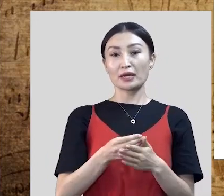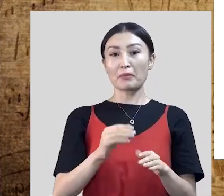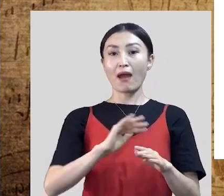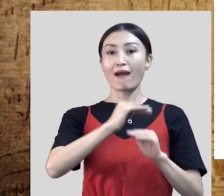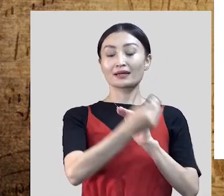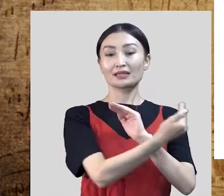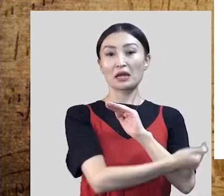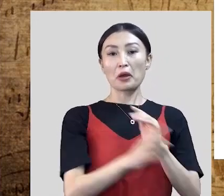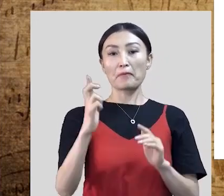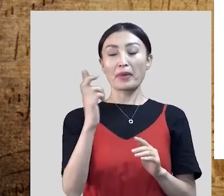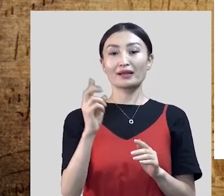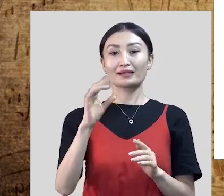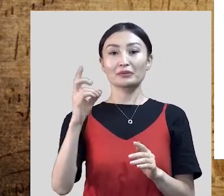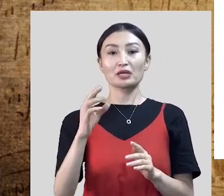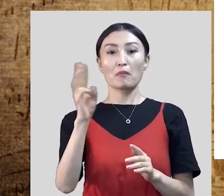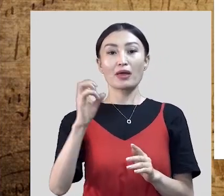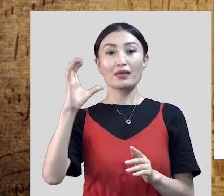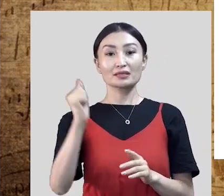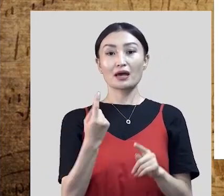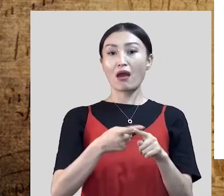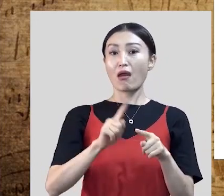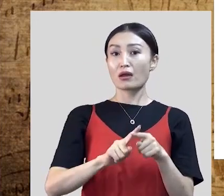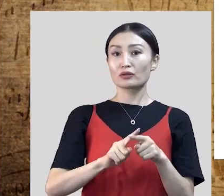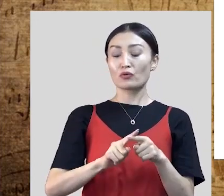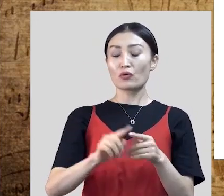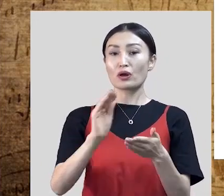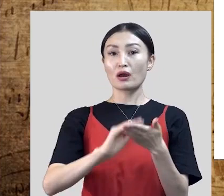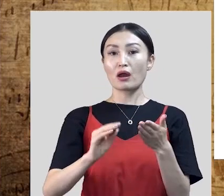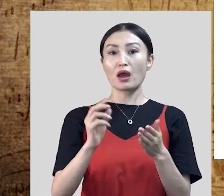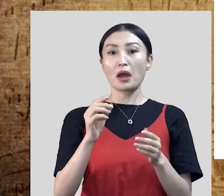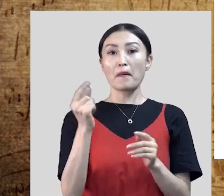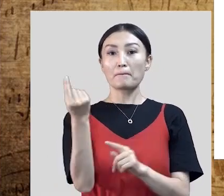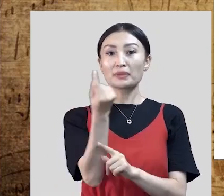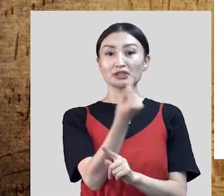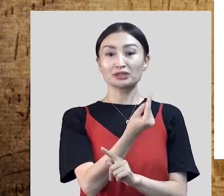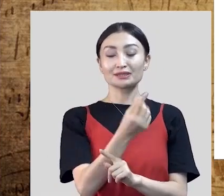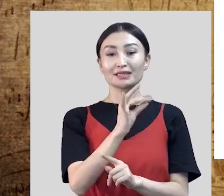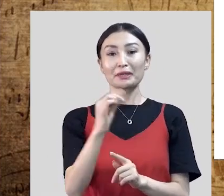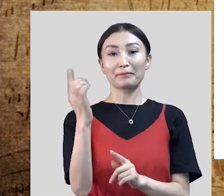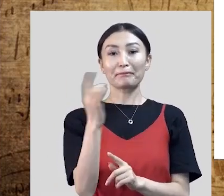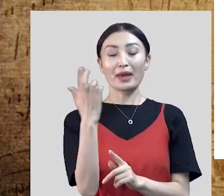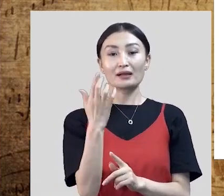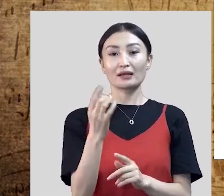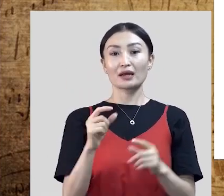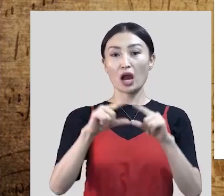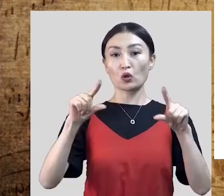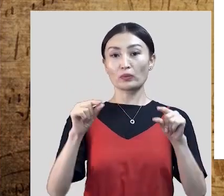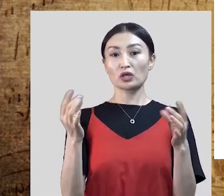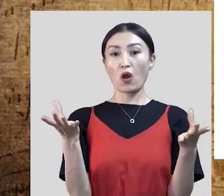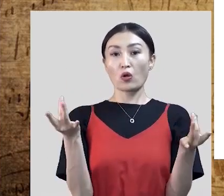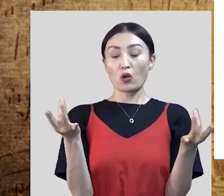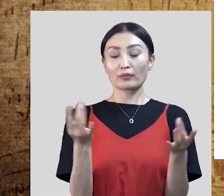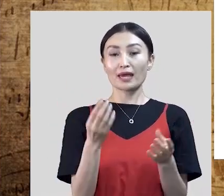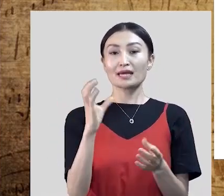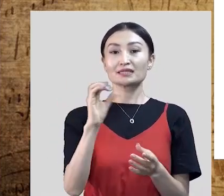кречет Манаса. С двух сторон эту композицию обрамляют колосья пшеницы и белые коробочки хлопка, символы